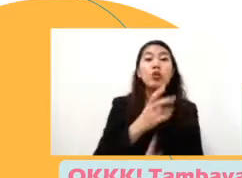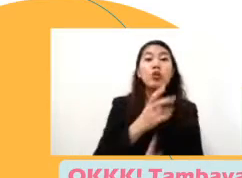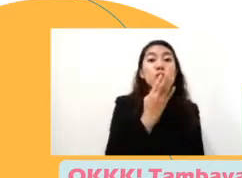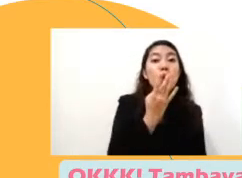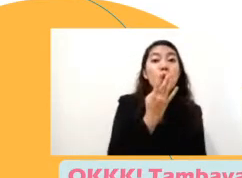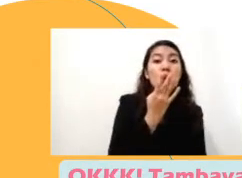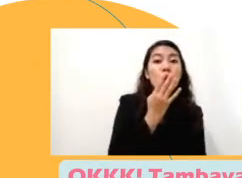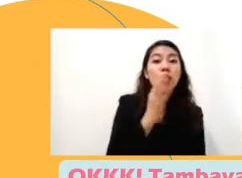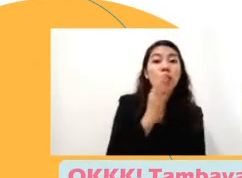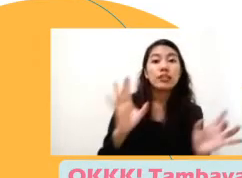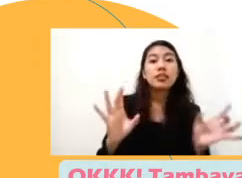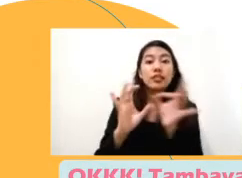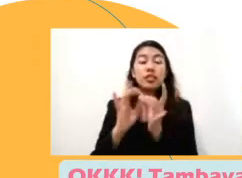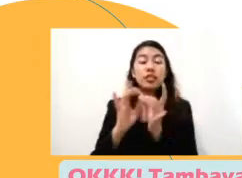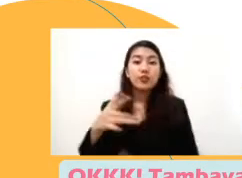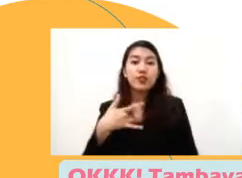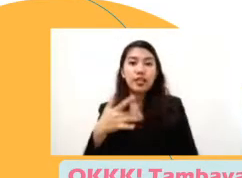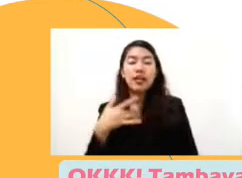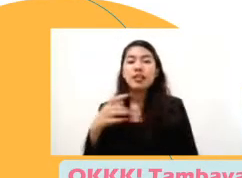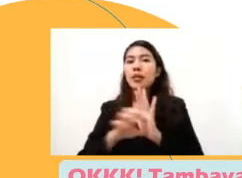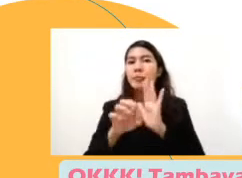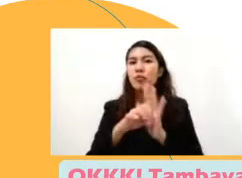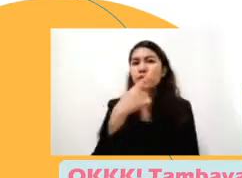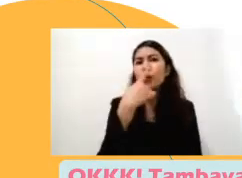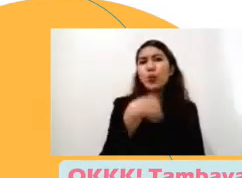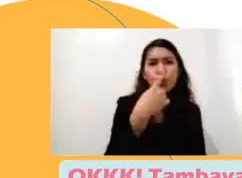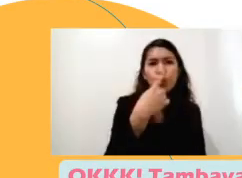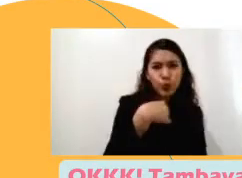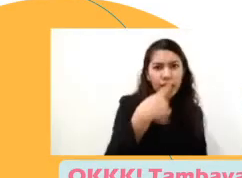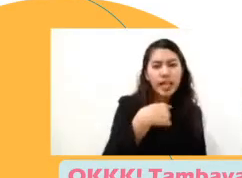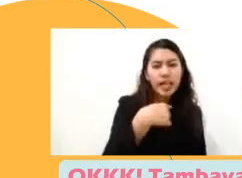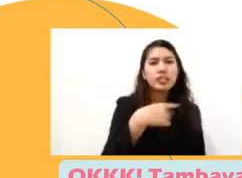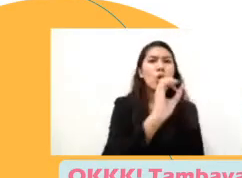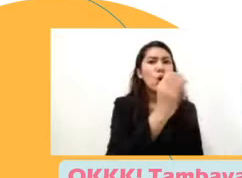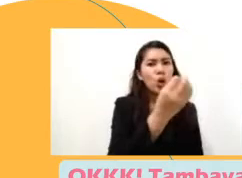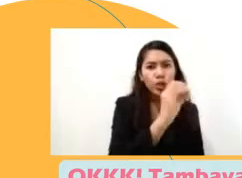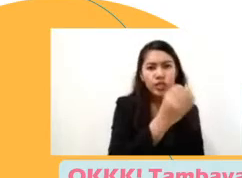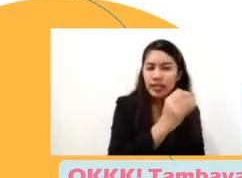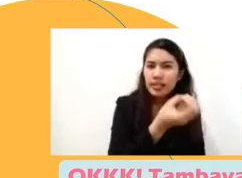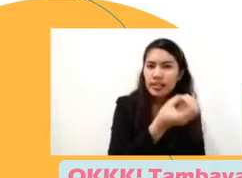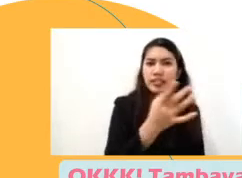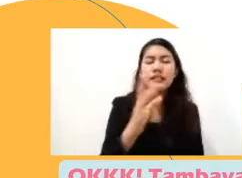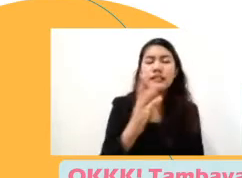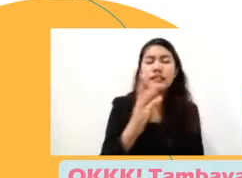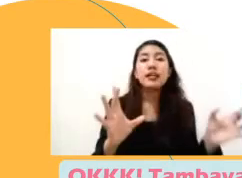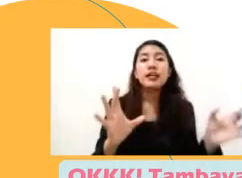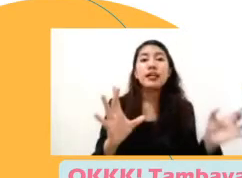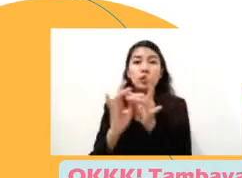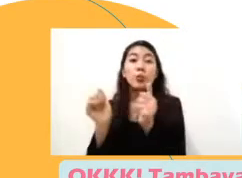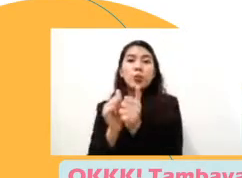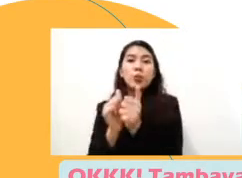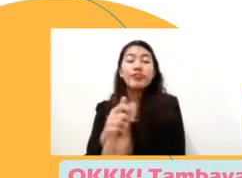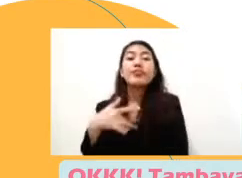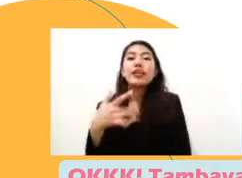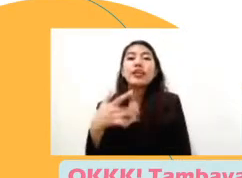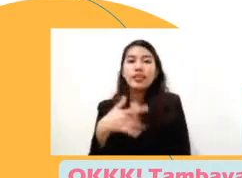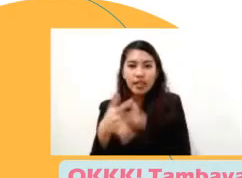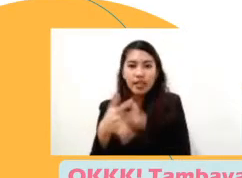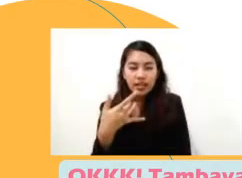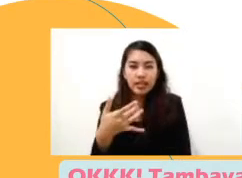pwede. Pula, kahel, kahit ano. Kayong bahala kung ano yung kulay na na-associate nyo sa